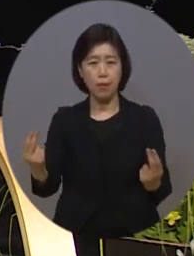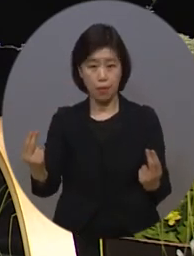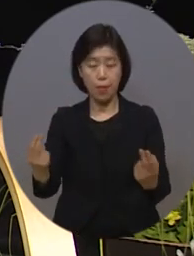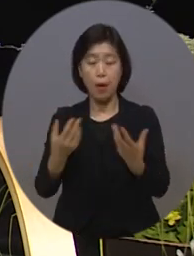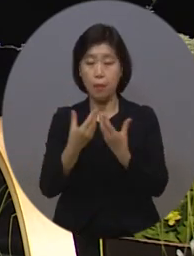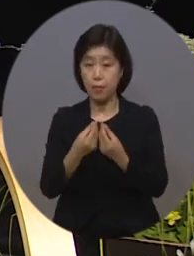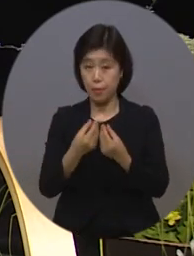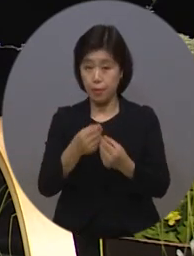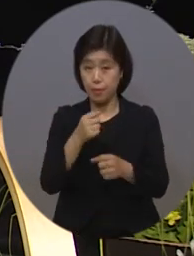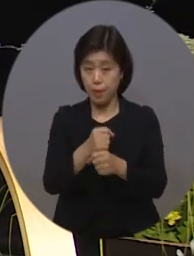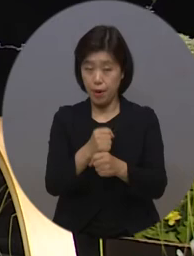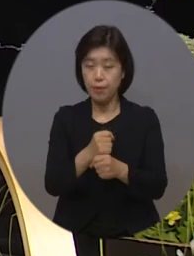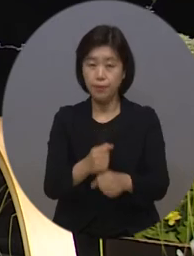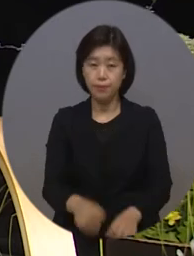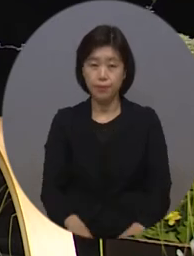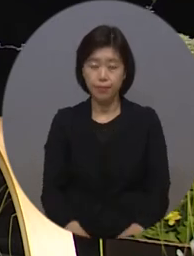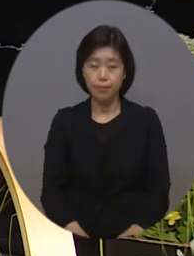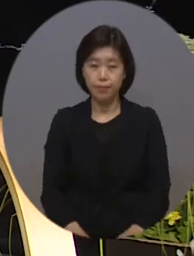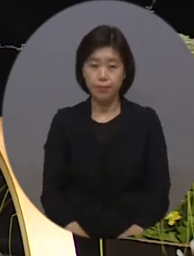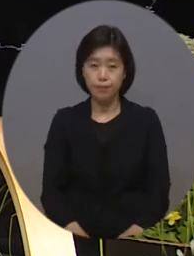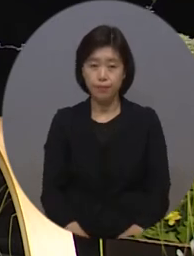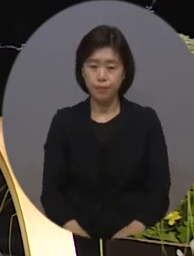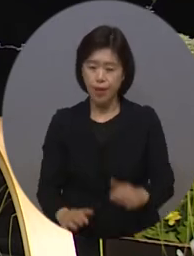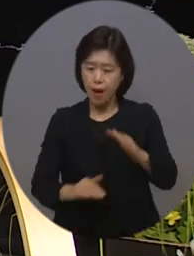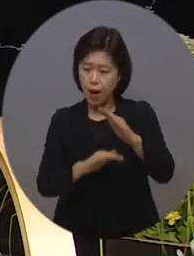감동적으로 형상화하고 있습니다.